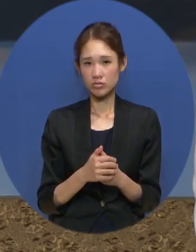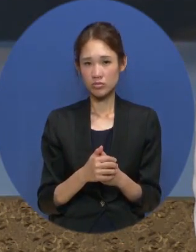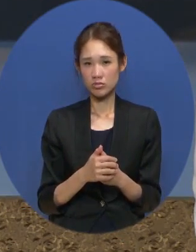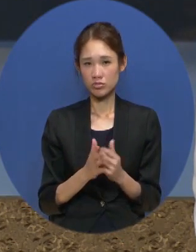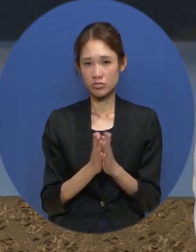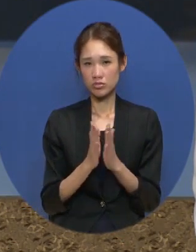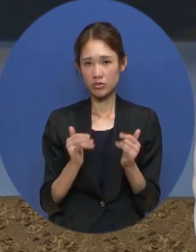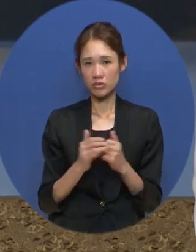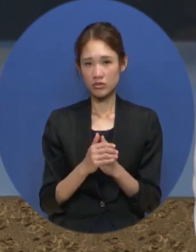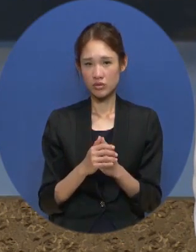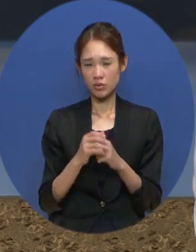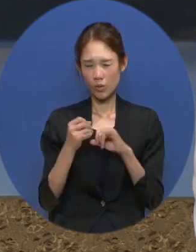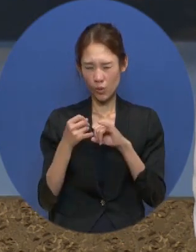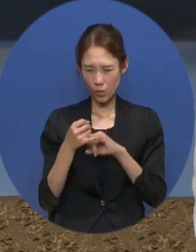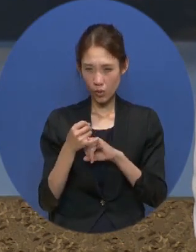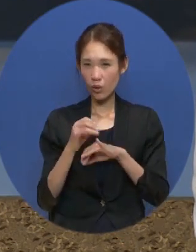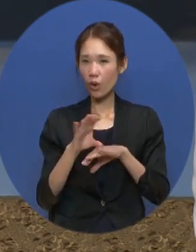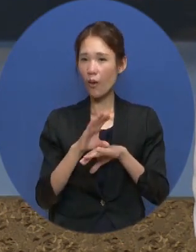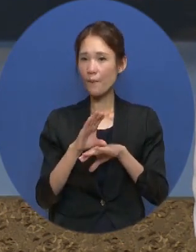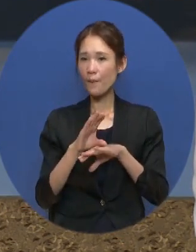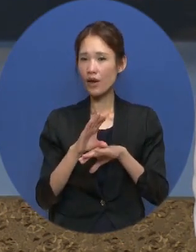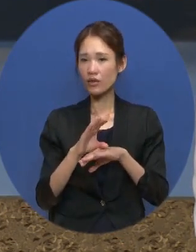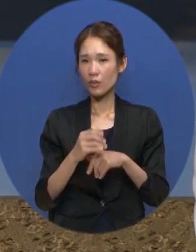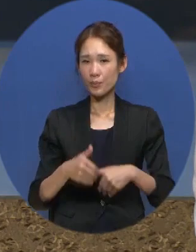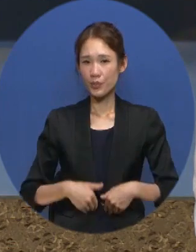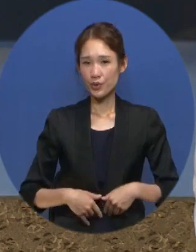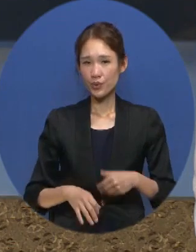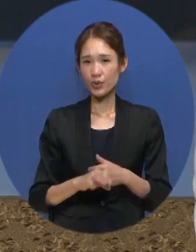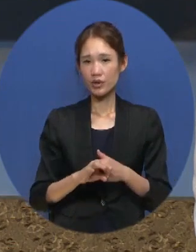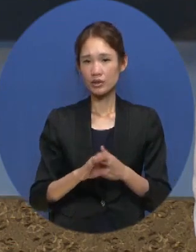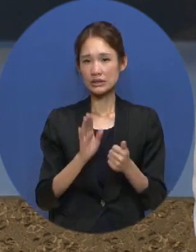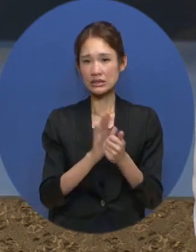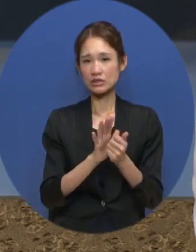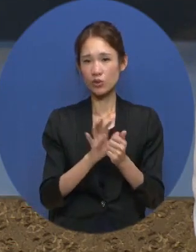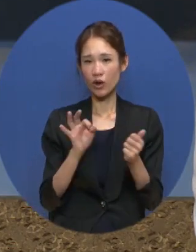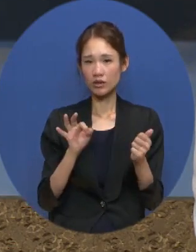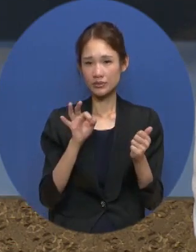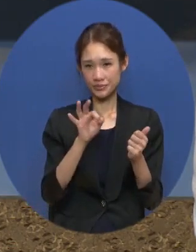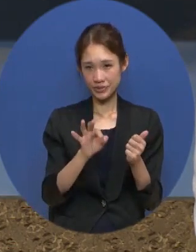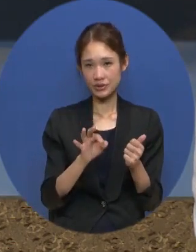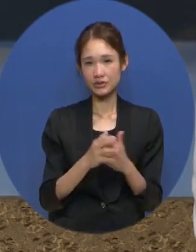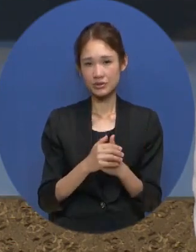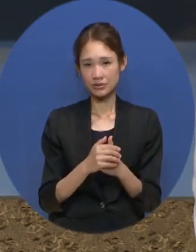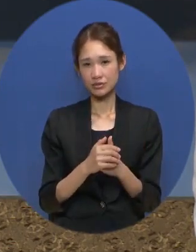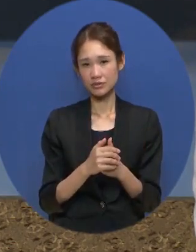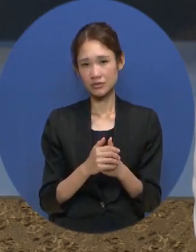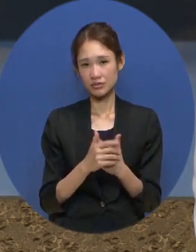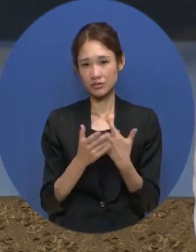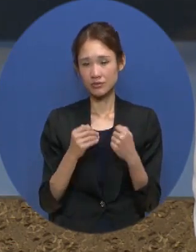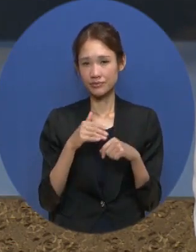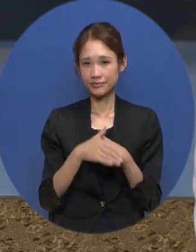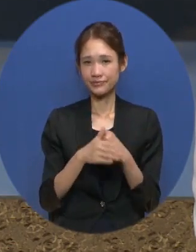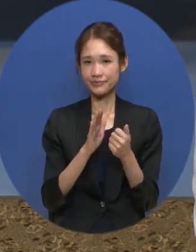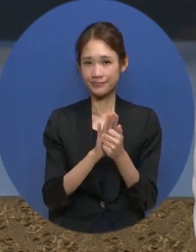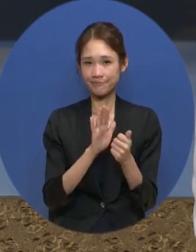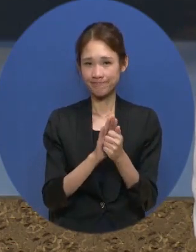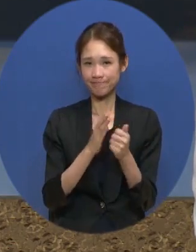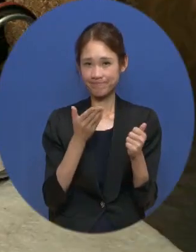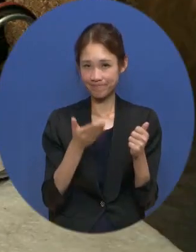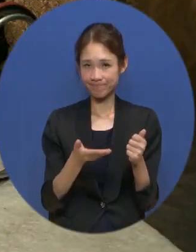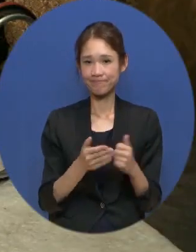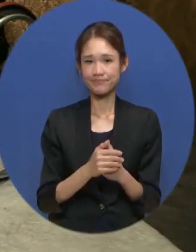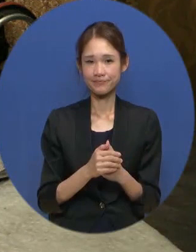본인이 PC를 꼭 쓰시겠다 하는 분들은 저희가 다시 따로 PC 지원금을 따로 드려요. 뭐 그런 식으로 예, 그런 식으로든 지원을 해드리고